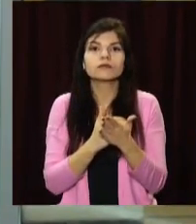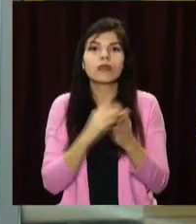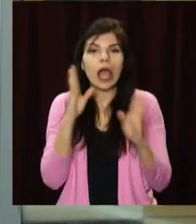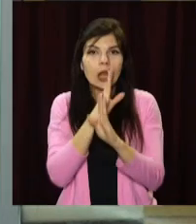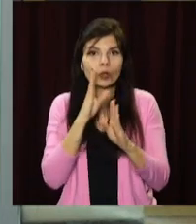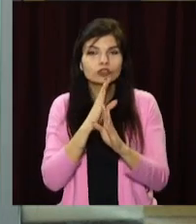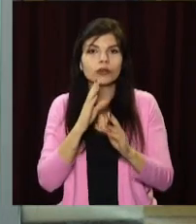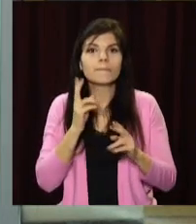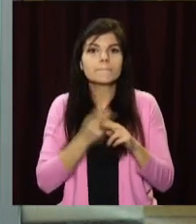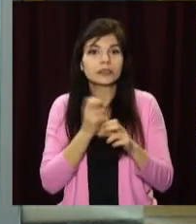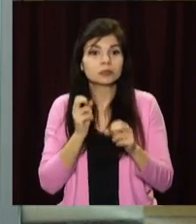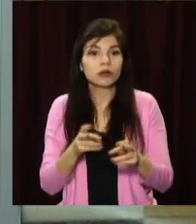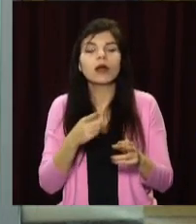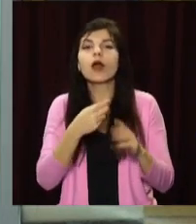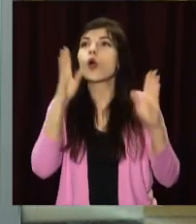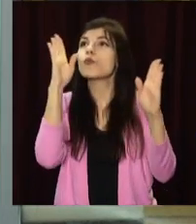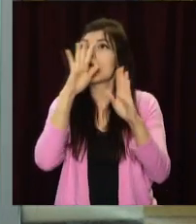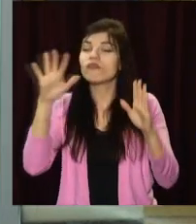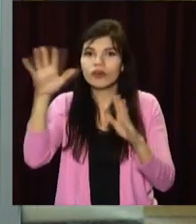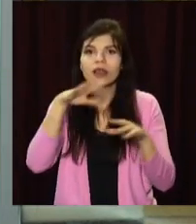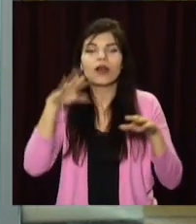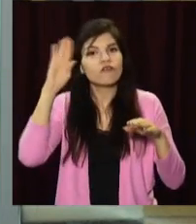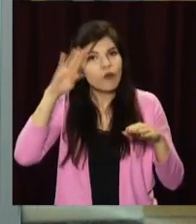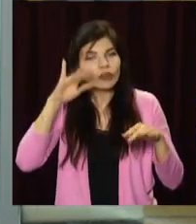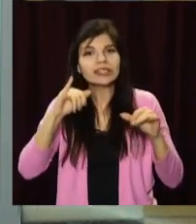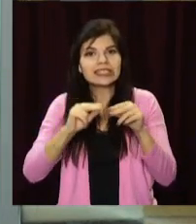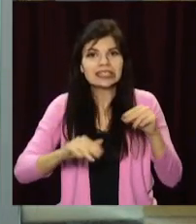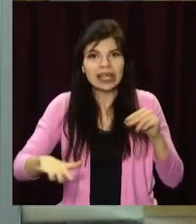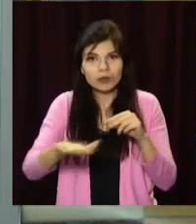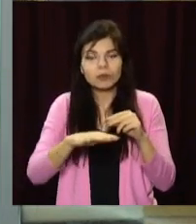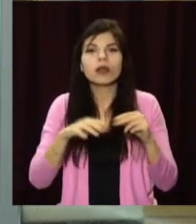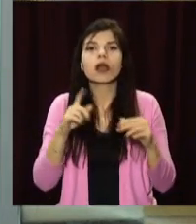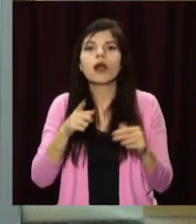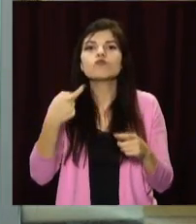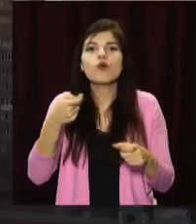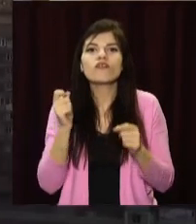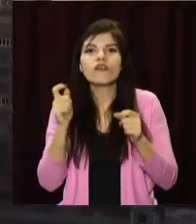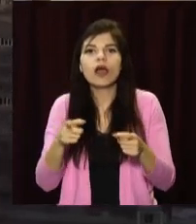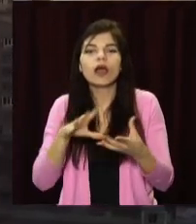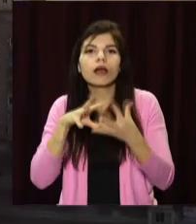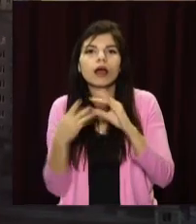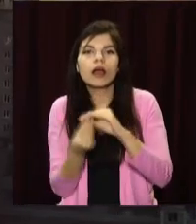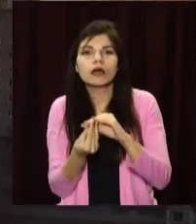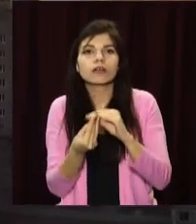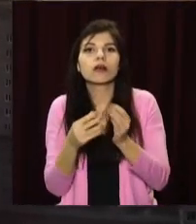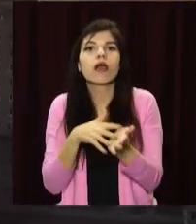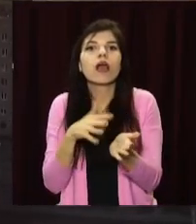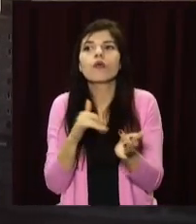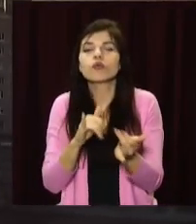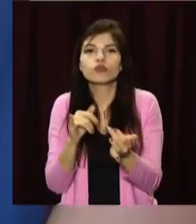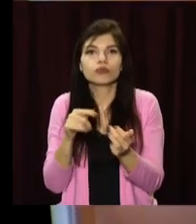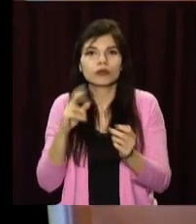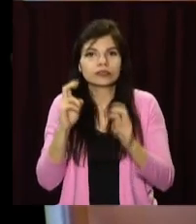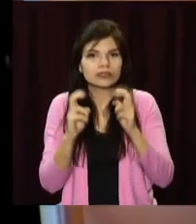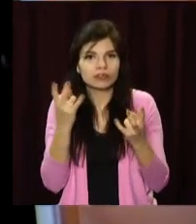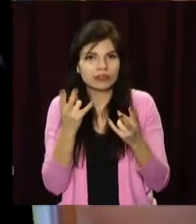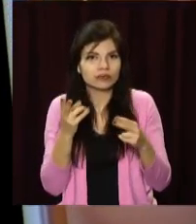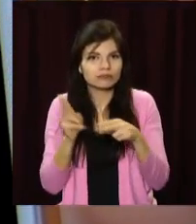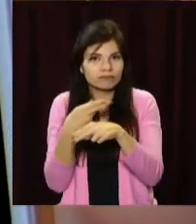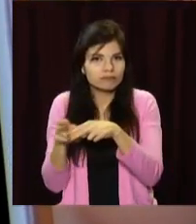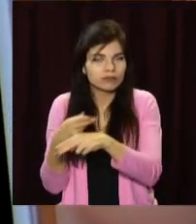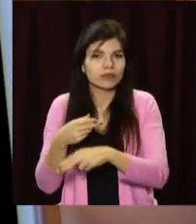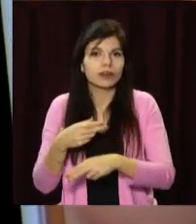Еко-п'ятирічка. У Дніпрі презентували проєкт комплексної програми екологічної безпеки. У ній кілька напрямків – повітря, водні та земельні ресурси,